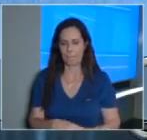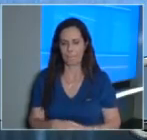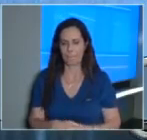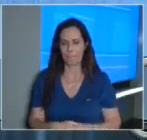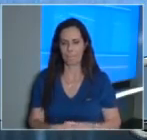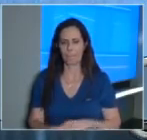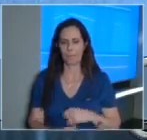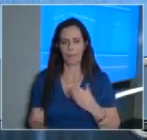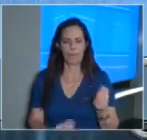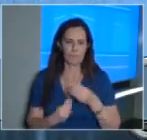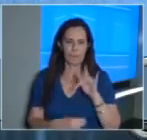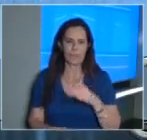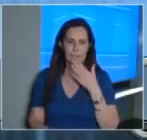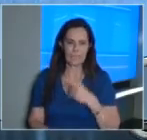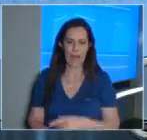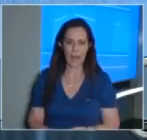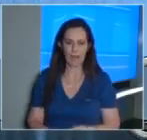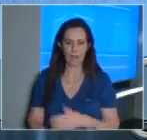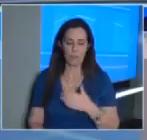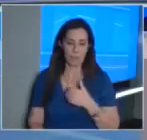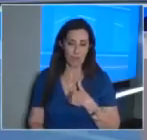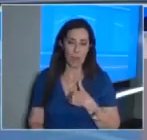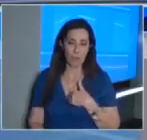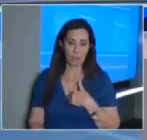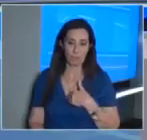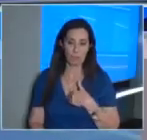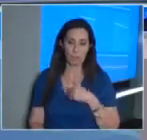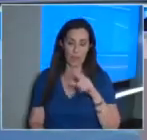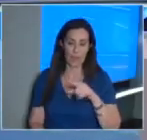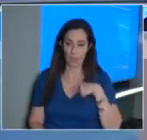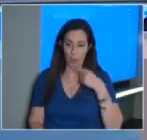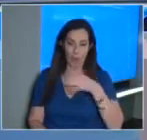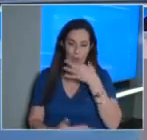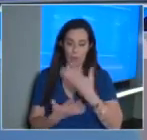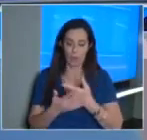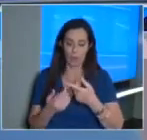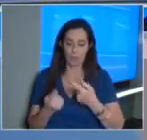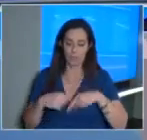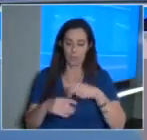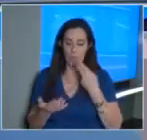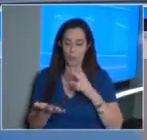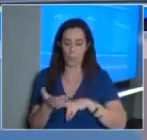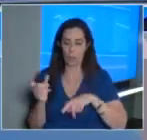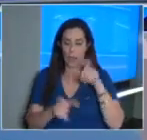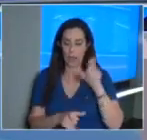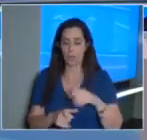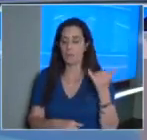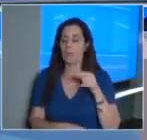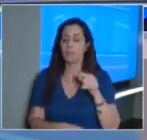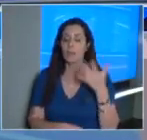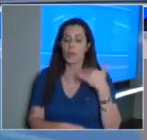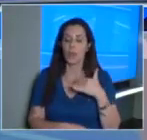תמיד הטונים האנטי-ישראלים, שאני הייתי הולך להעיד בוועדה לזכויות האדם של הפרלמנט האירופי, זה תמיד